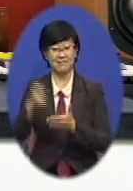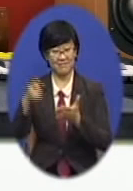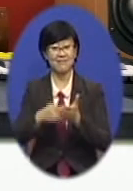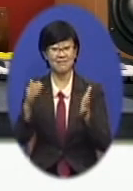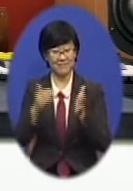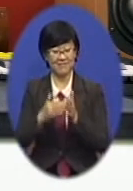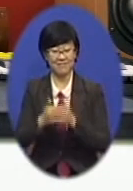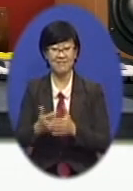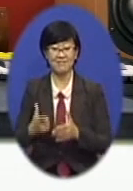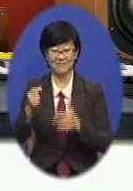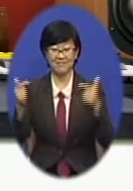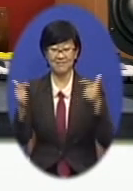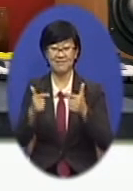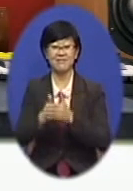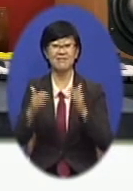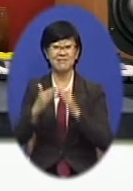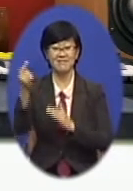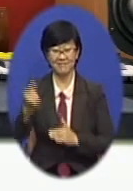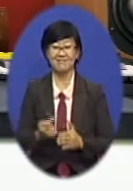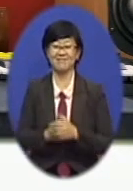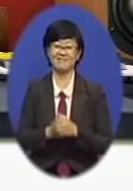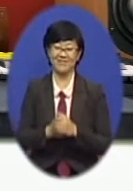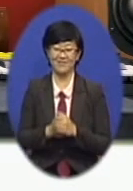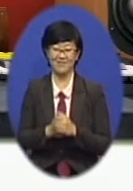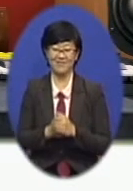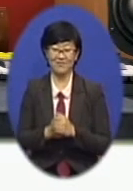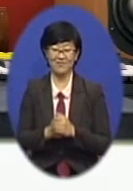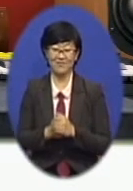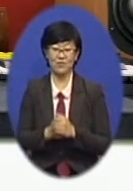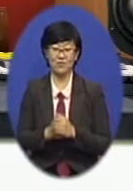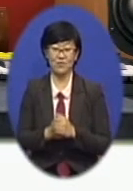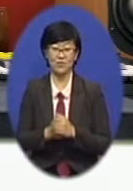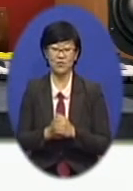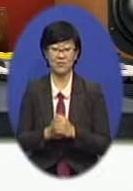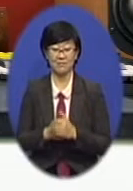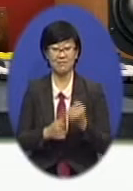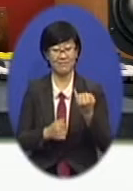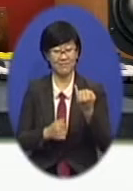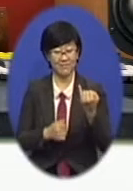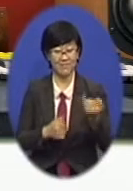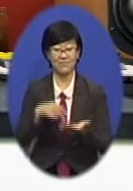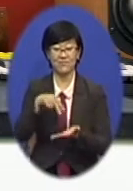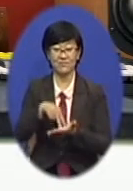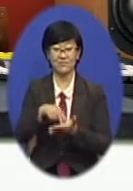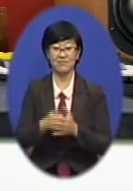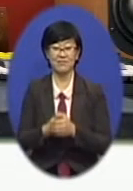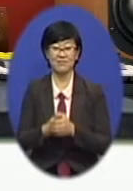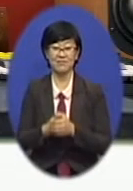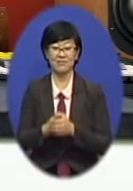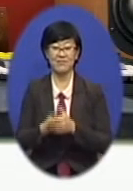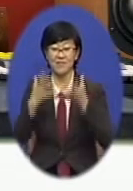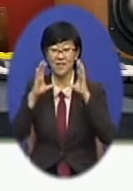받고 빨리 나와서 집으로 오세요. 아유. 근데 우리 여자분들은요 사실은